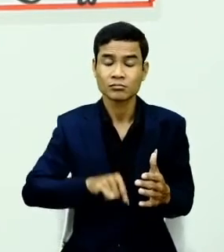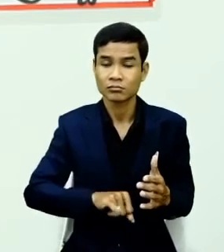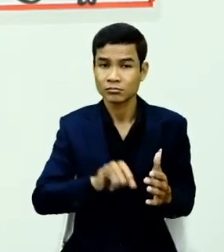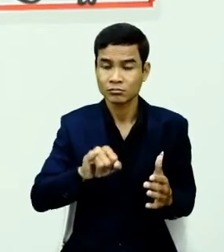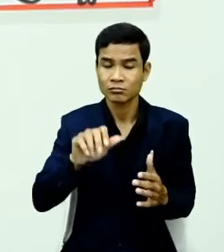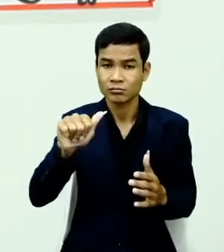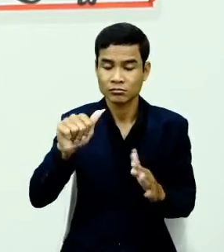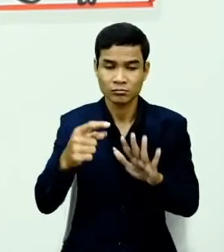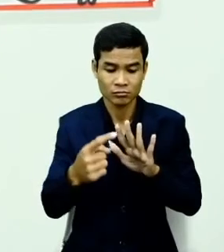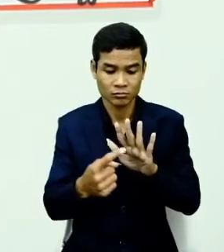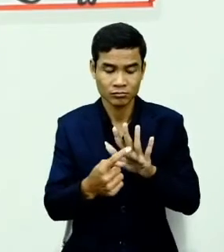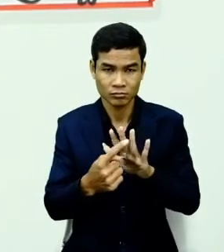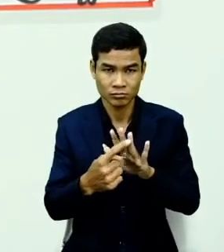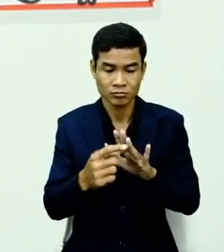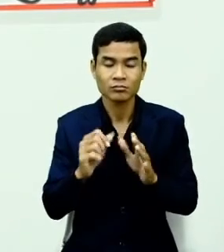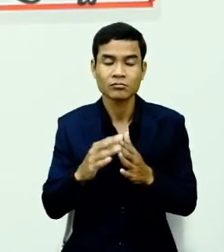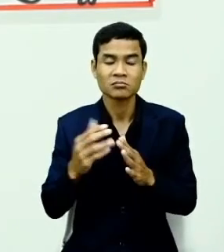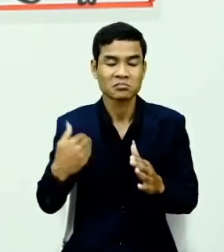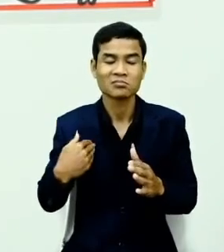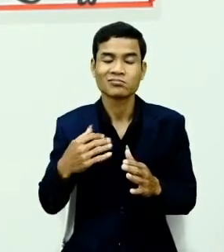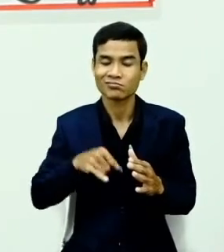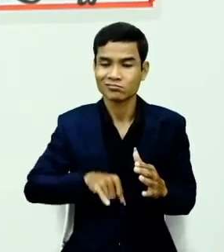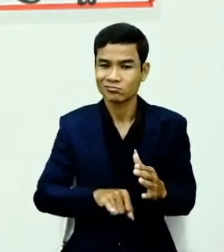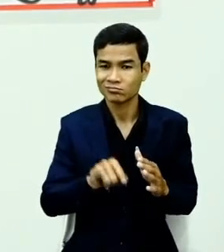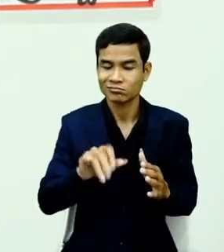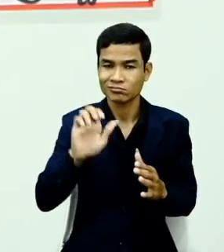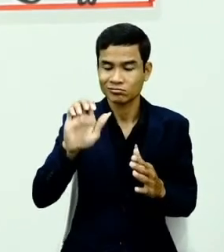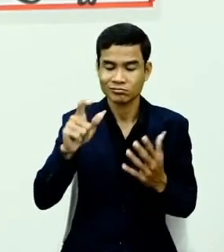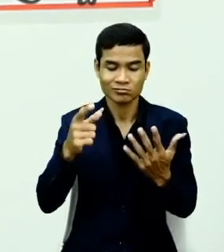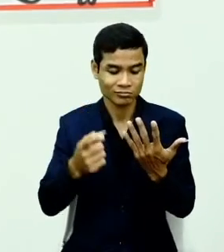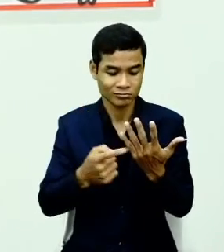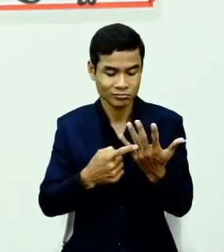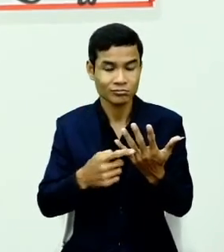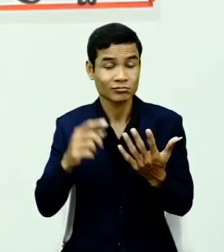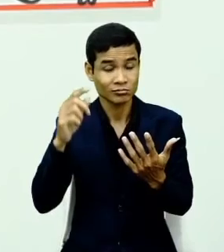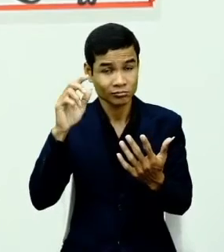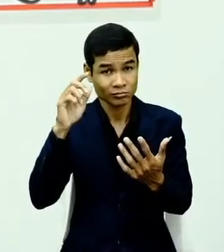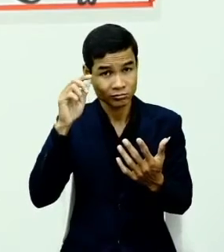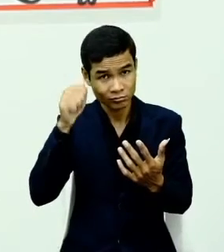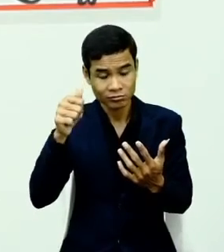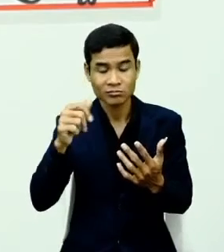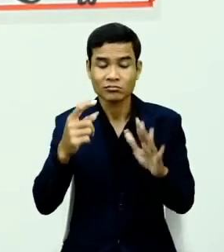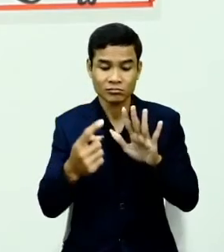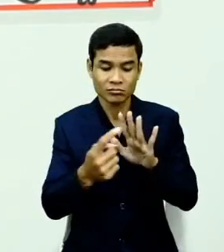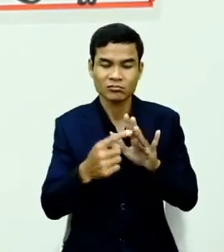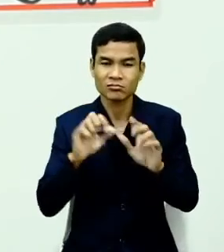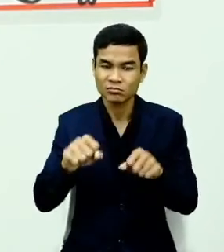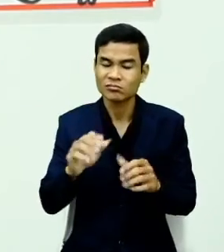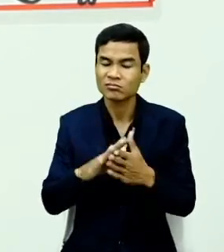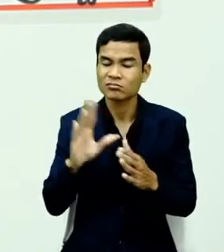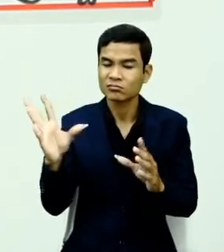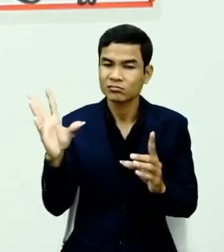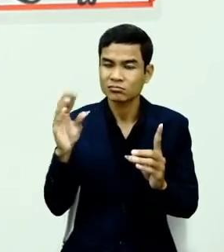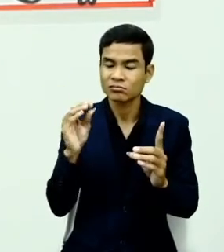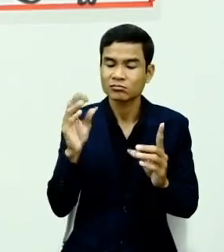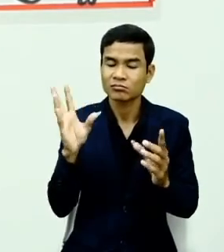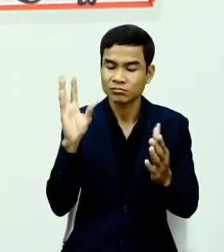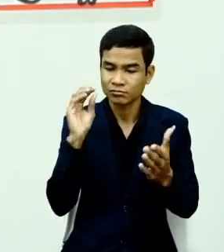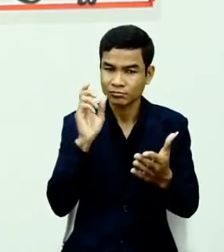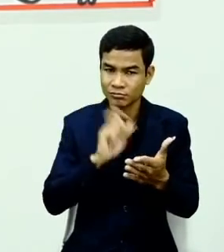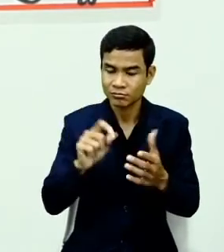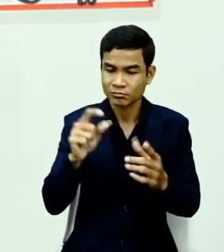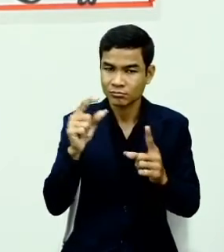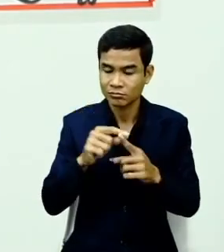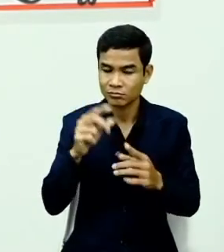ងពាក្យនេះគឺមានតែចស្រៈអៅហើយនិងស្រៈអូតើយើងត្រូវបំពេញអ្វីដើម្បីបានជាពាក្យចៅញូចា